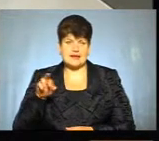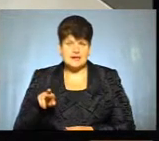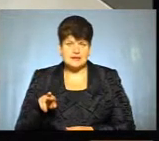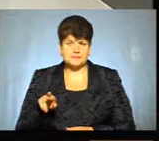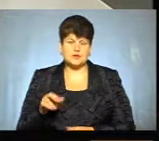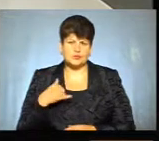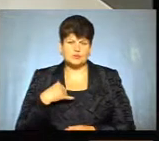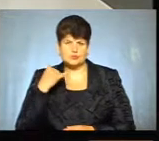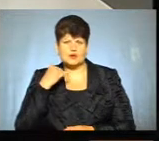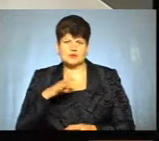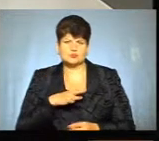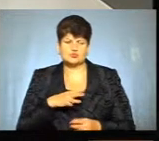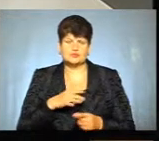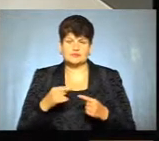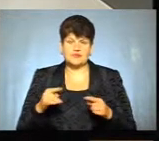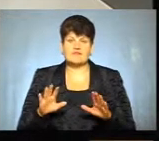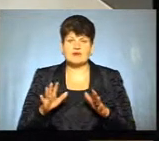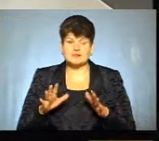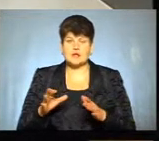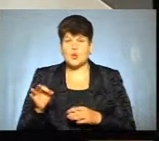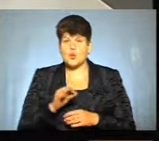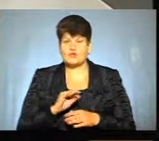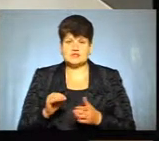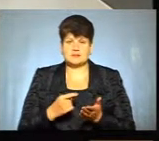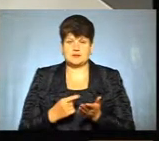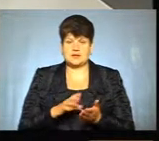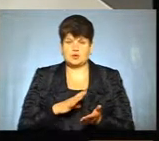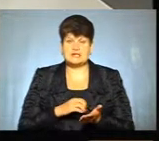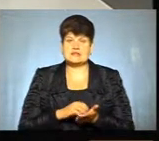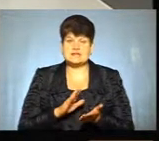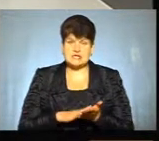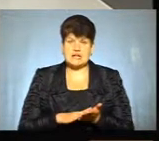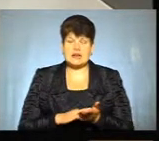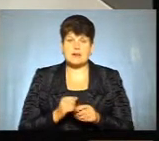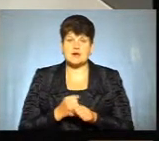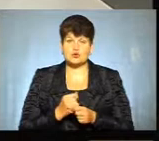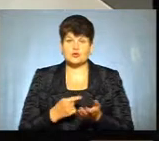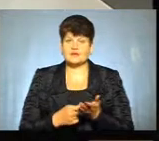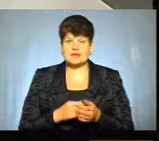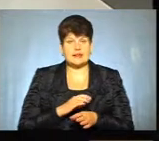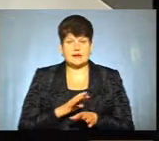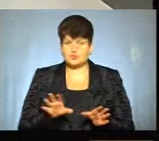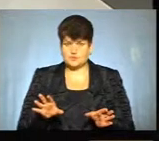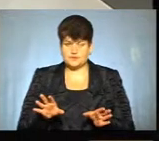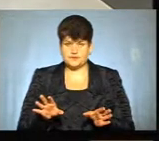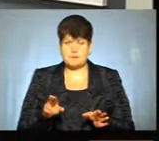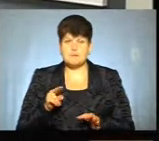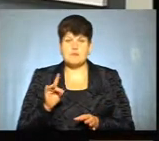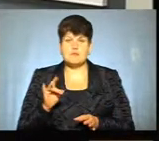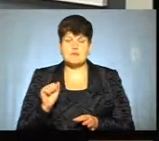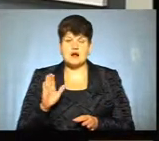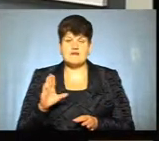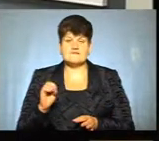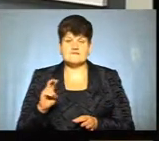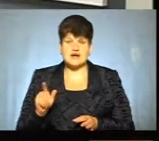у нас і в минулому році були, а випадків офіційно, які були зареєстровані, лабораторно підтверджені, не були. Правець також